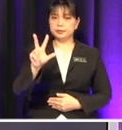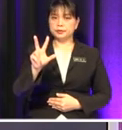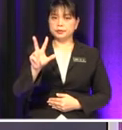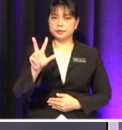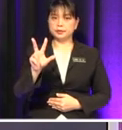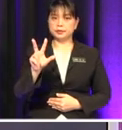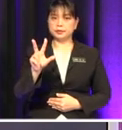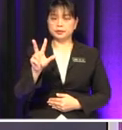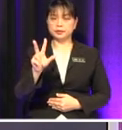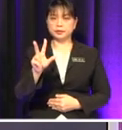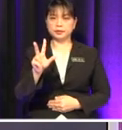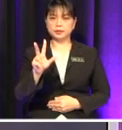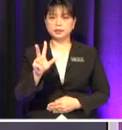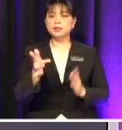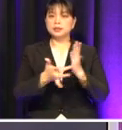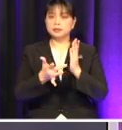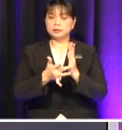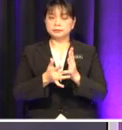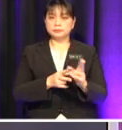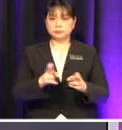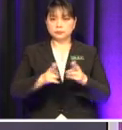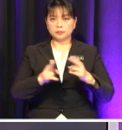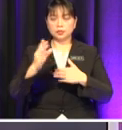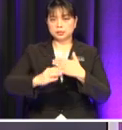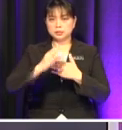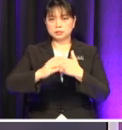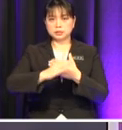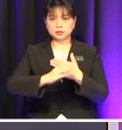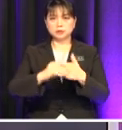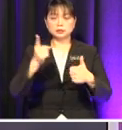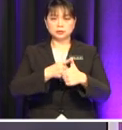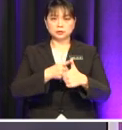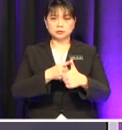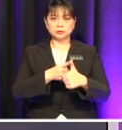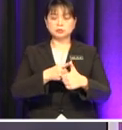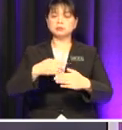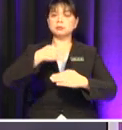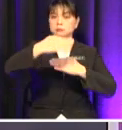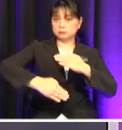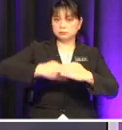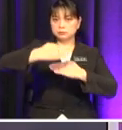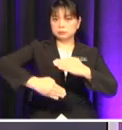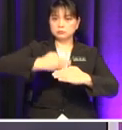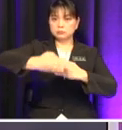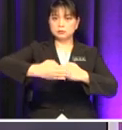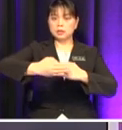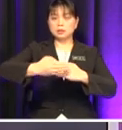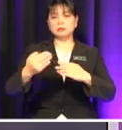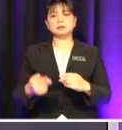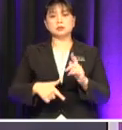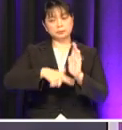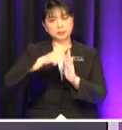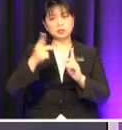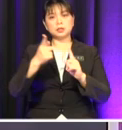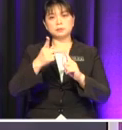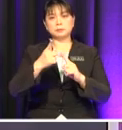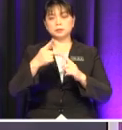tiga eee teknik pengurusan ke cederaan yaitu pertama ya labalutan balutannya lebih kepada Luke